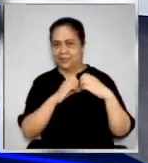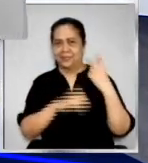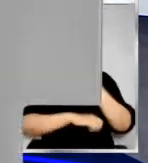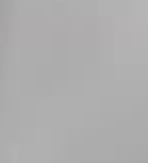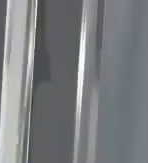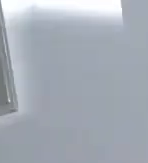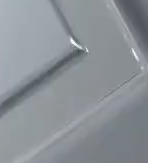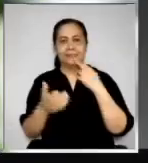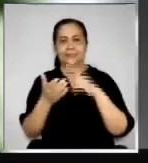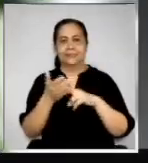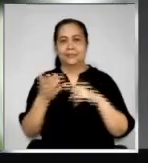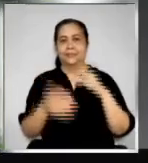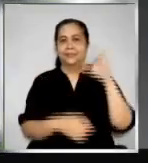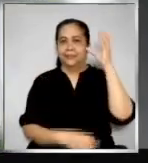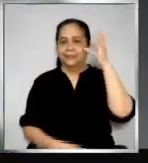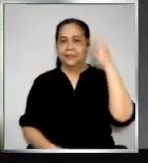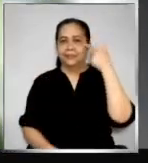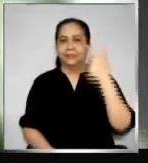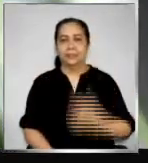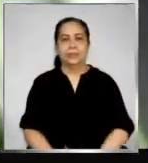Gaston.